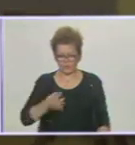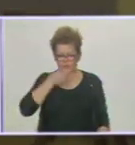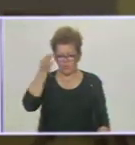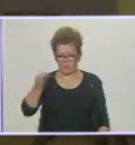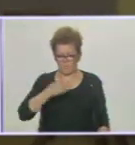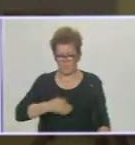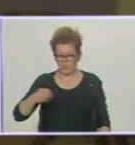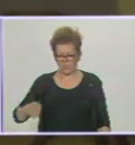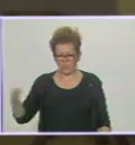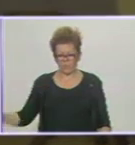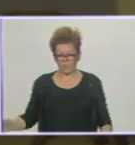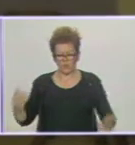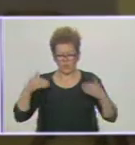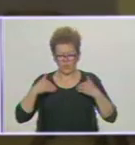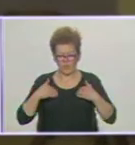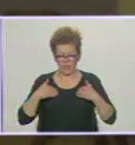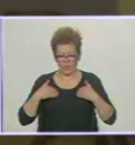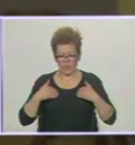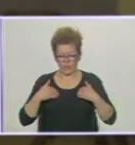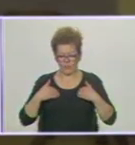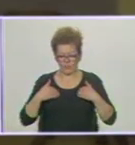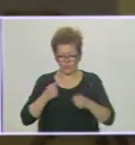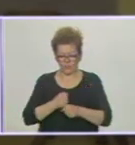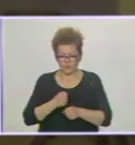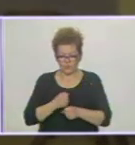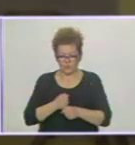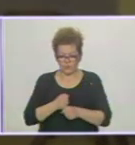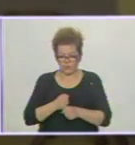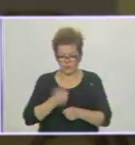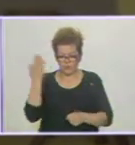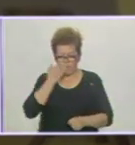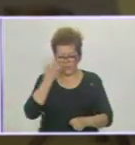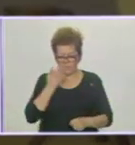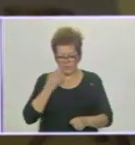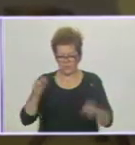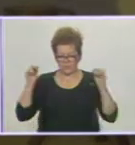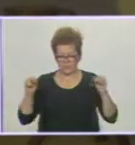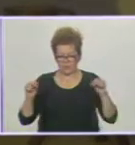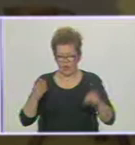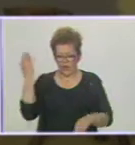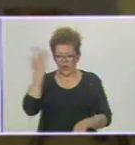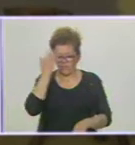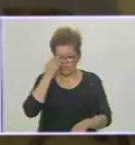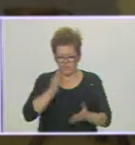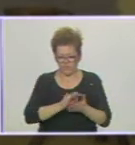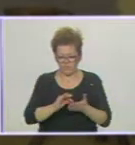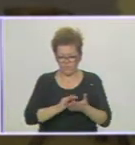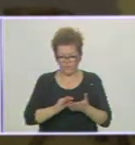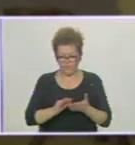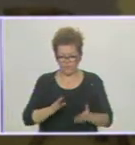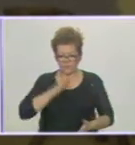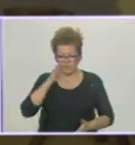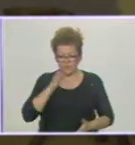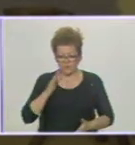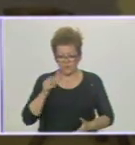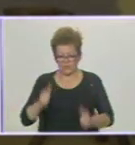repet de fiecare dată că eu sunt produsul dânsei. Am învățat cum se face o fișe folclorică, ce înseamnă concurs, ce